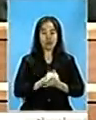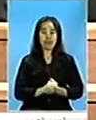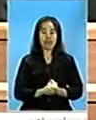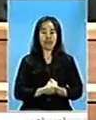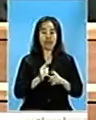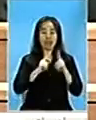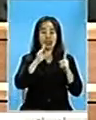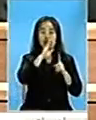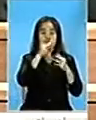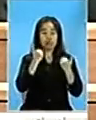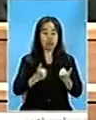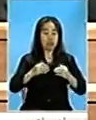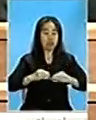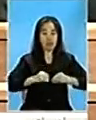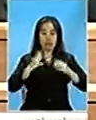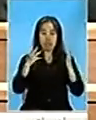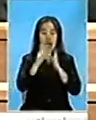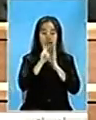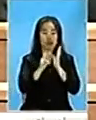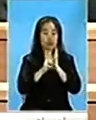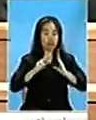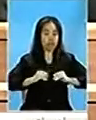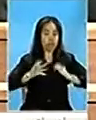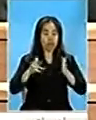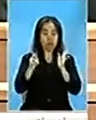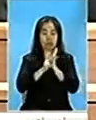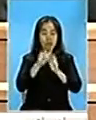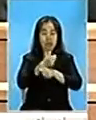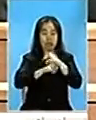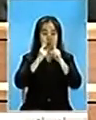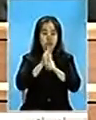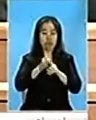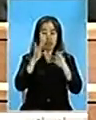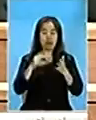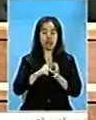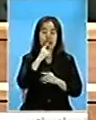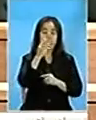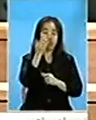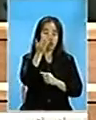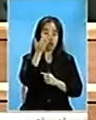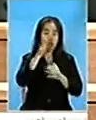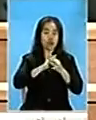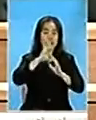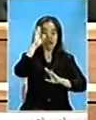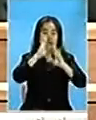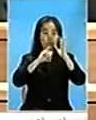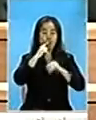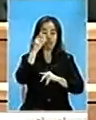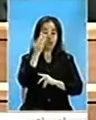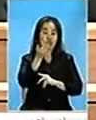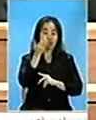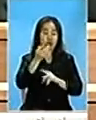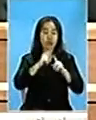แต่ถ้าวันนี้ไม่ยอมรับกติกาไม่ปฏิบัติตามกฎหมายถึงคุณจะเรียกร้องประชาธิปไตยอย่างไรก็แล้วแ